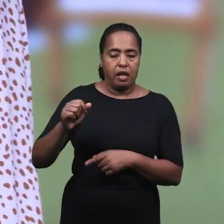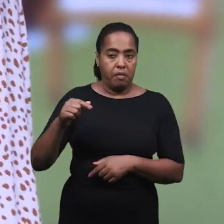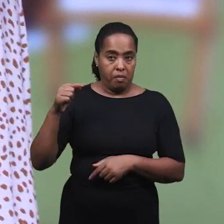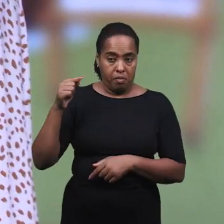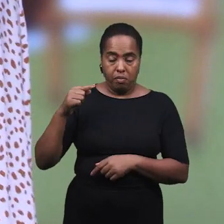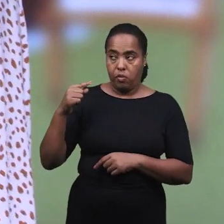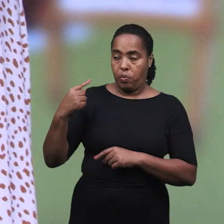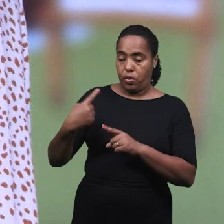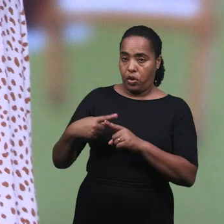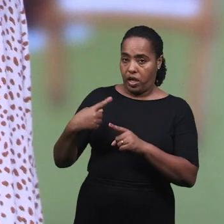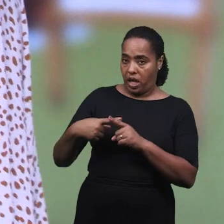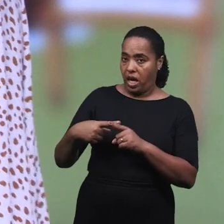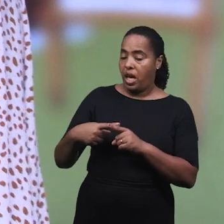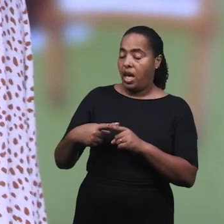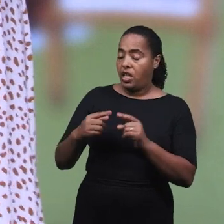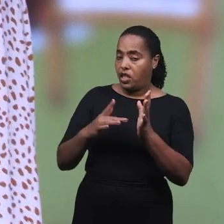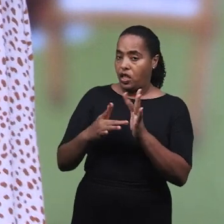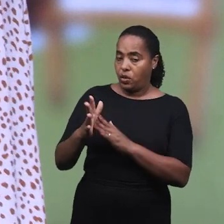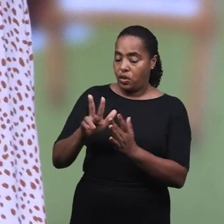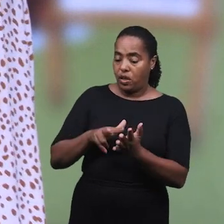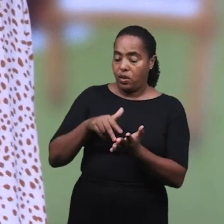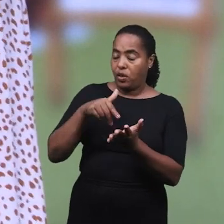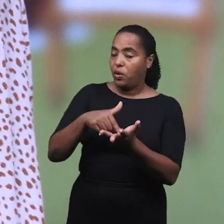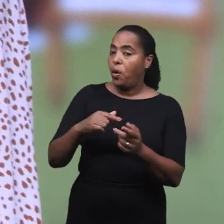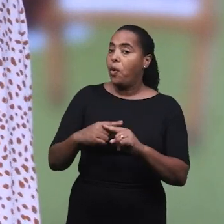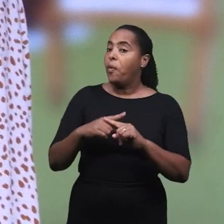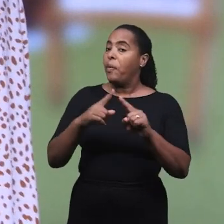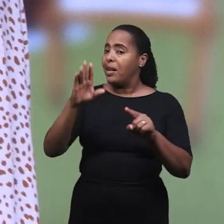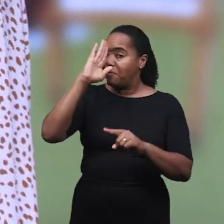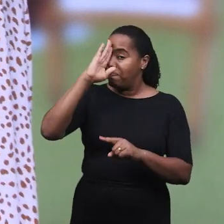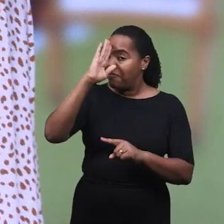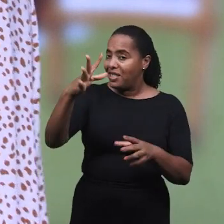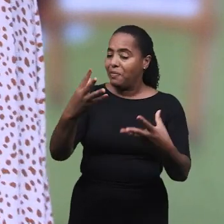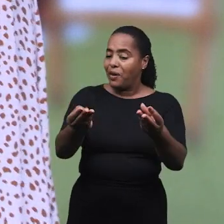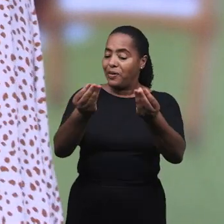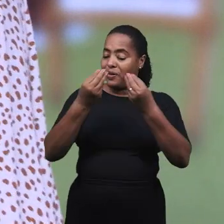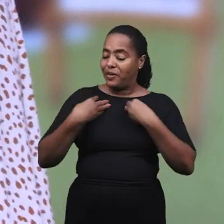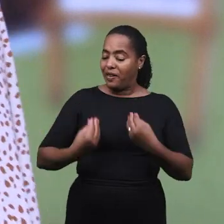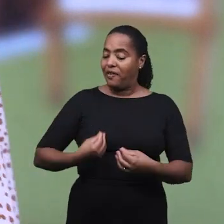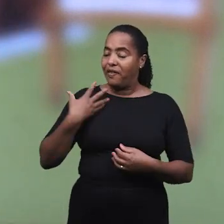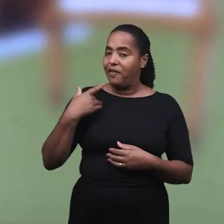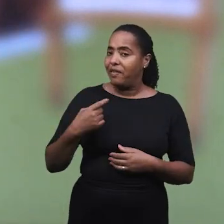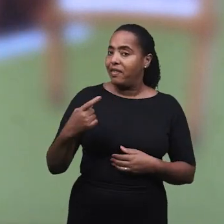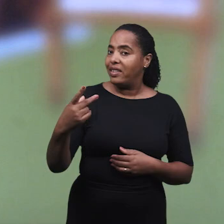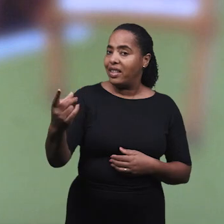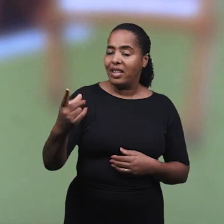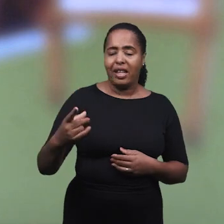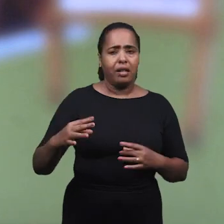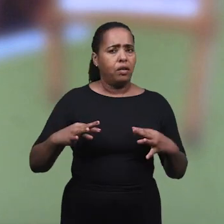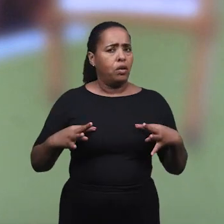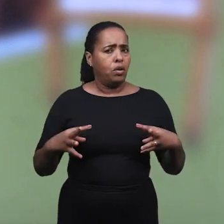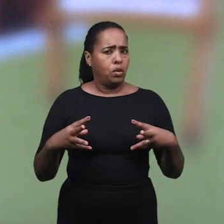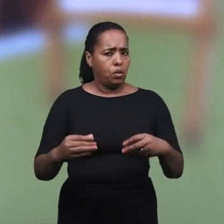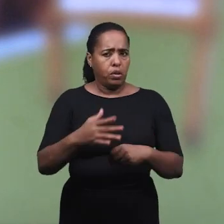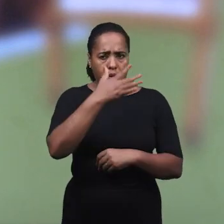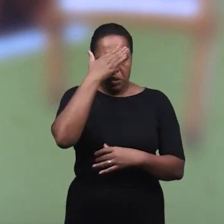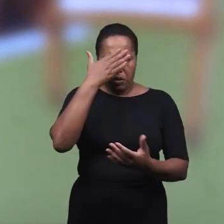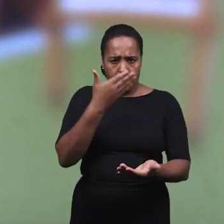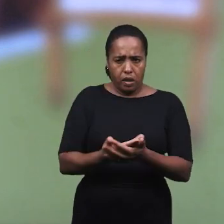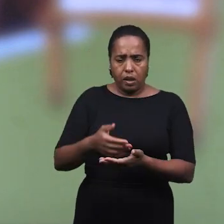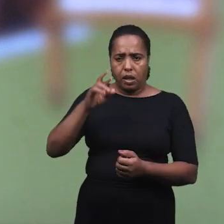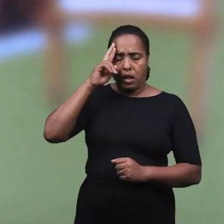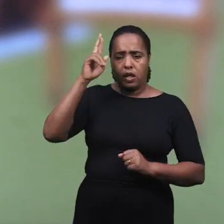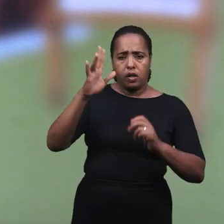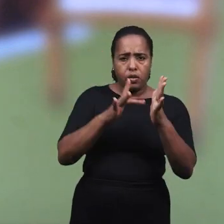mort pour lui, parce qu'il est ressuscité, mais aussi pour nous donner la vie éternelle. Il a vaincu la mort. Maintenant, tous ceux